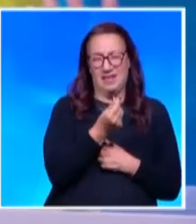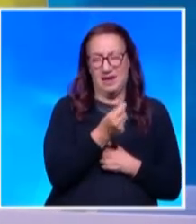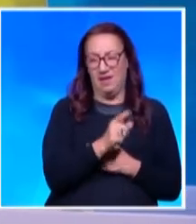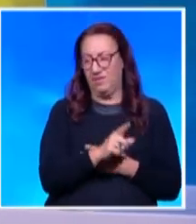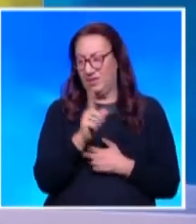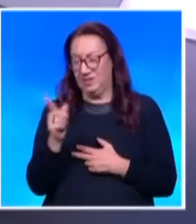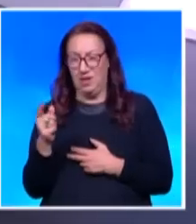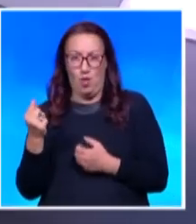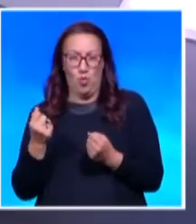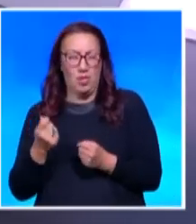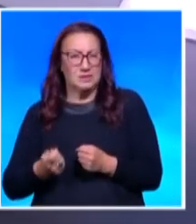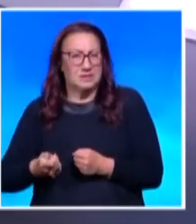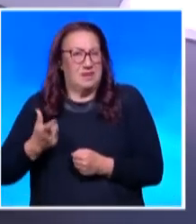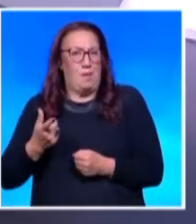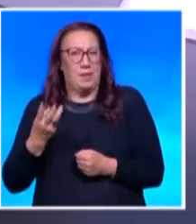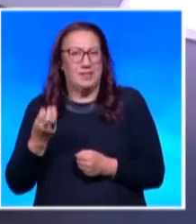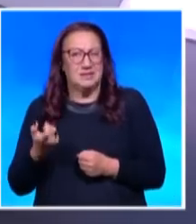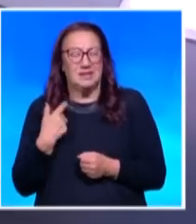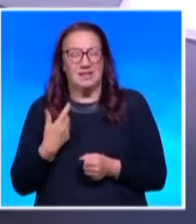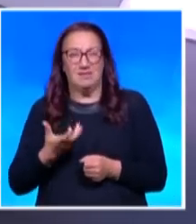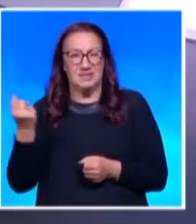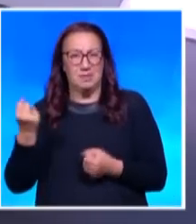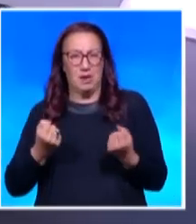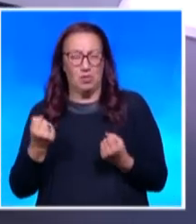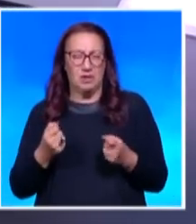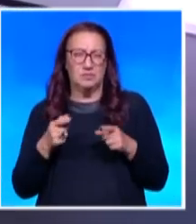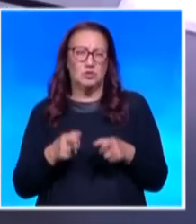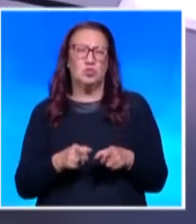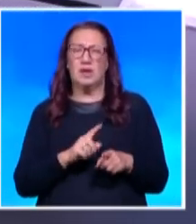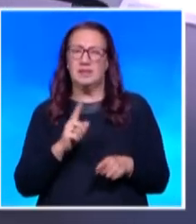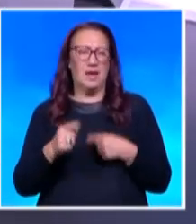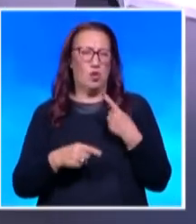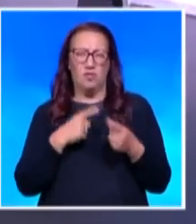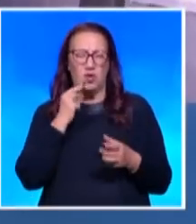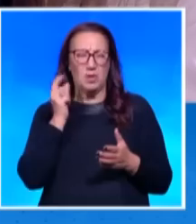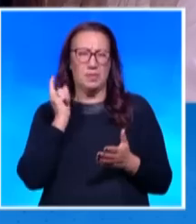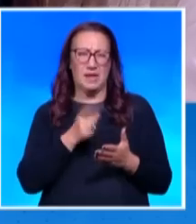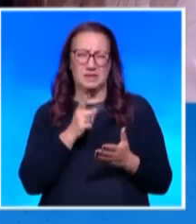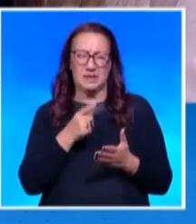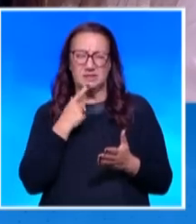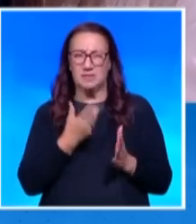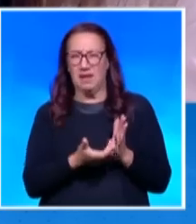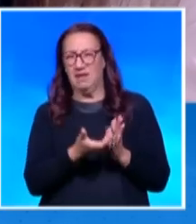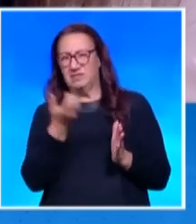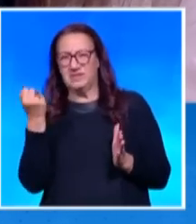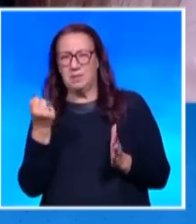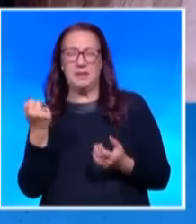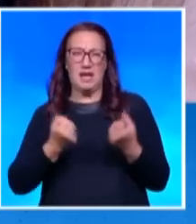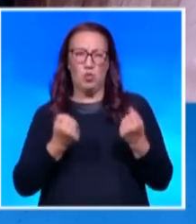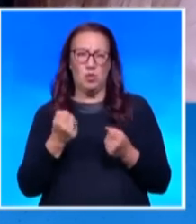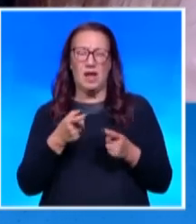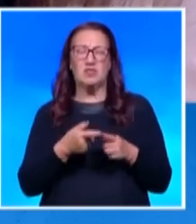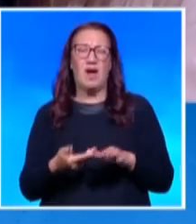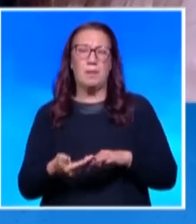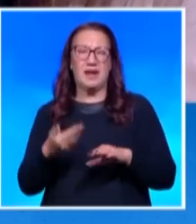две различни наказания истината истината е че всъщност не говорим за наказание отнемането на моторно превоз воно средство е превантивна мярка и не